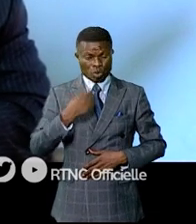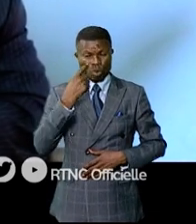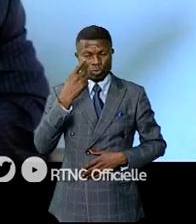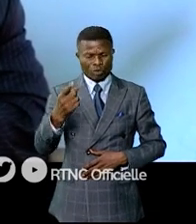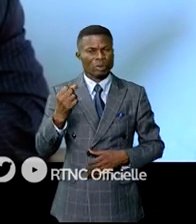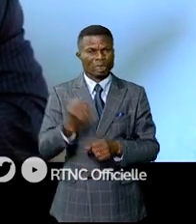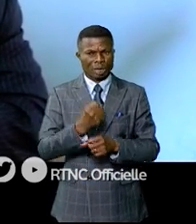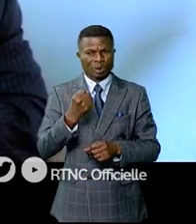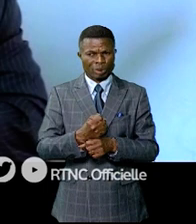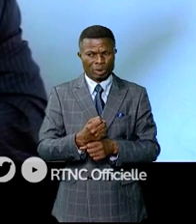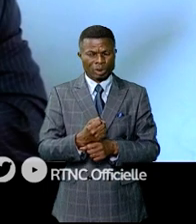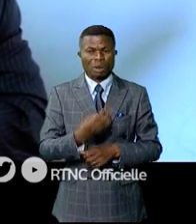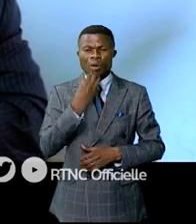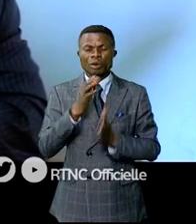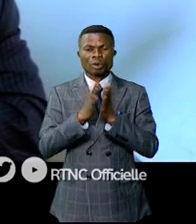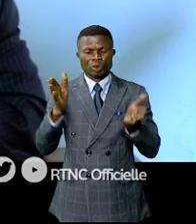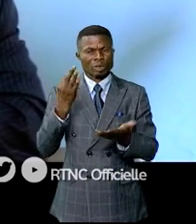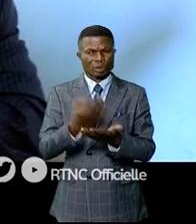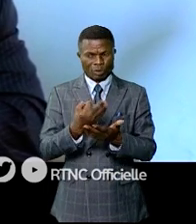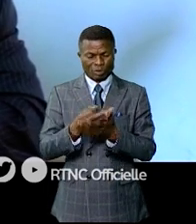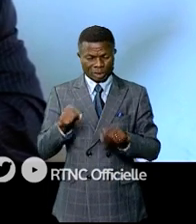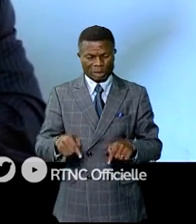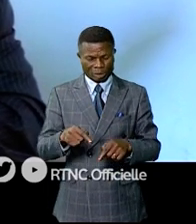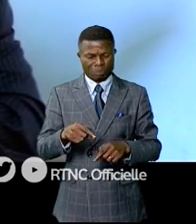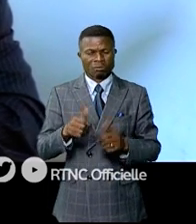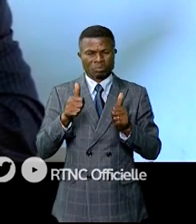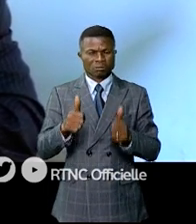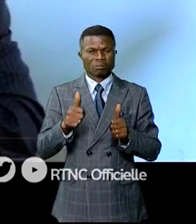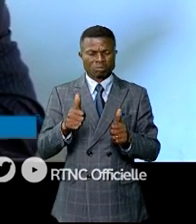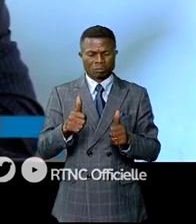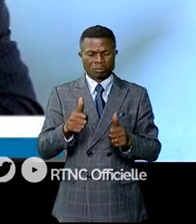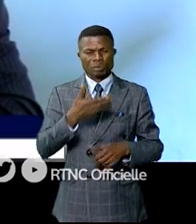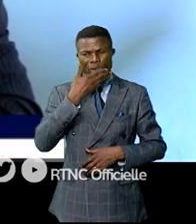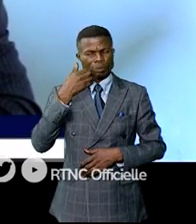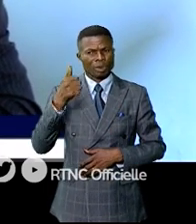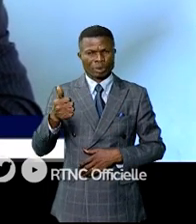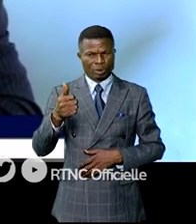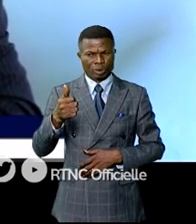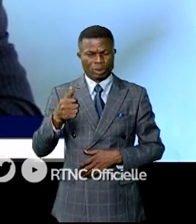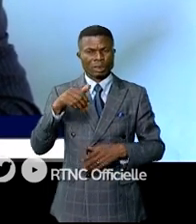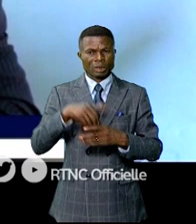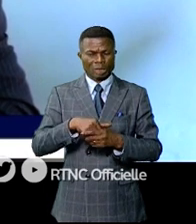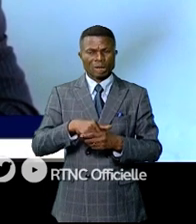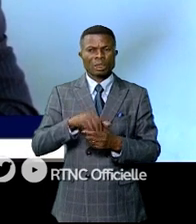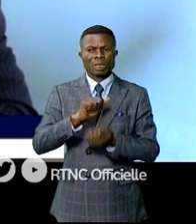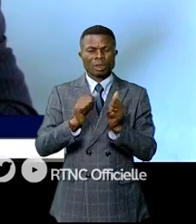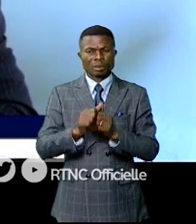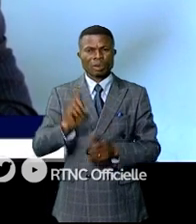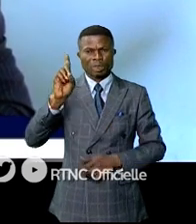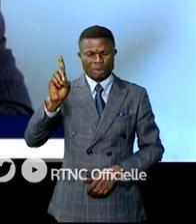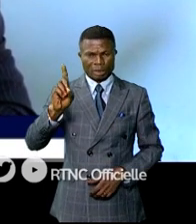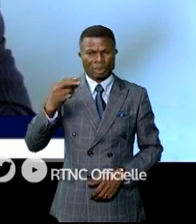le travail fait par l'inspection générale des finances est très, très, très éloquent. Au niveau de la